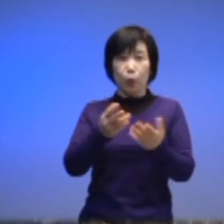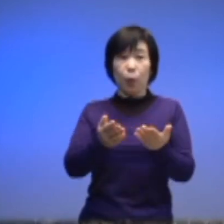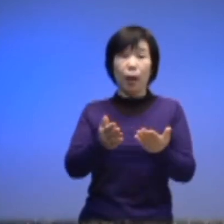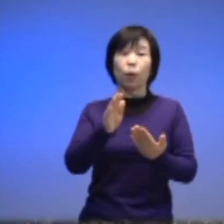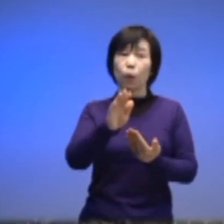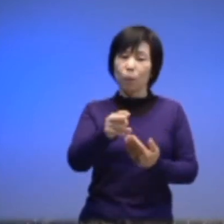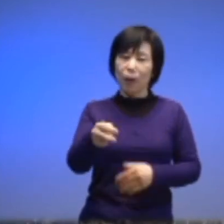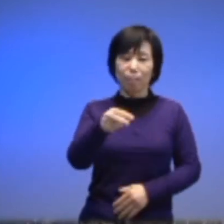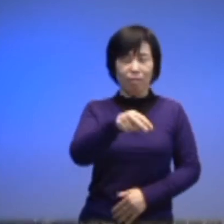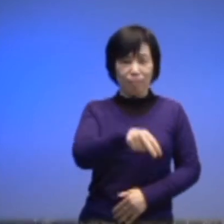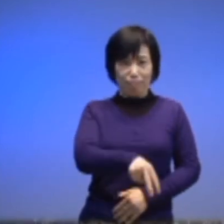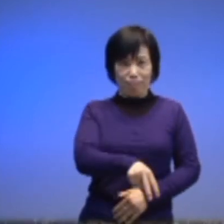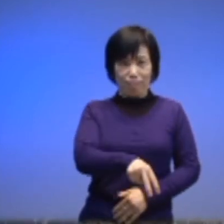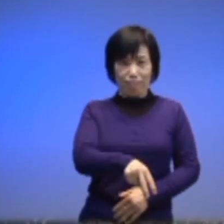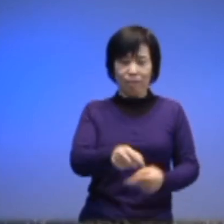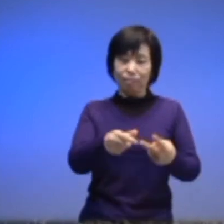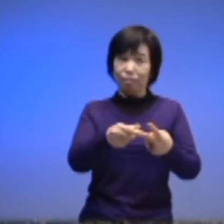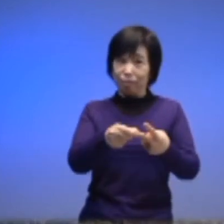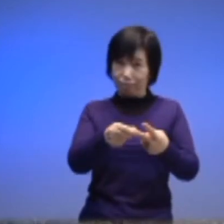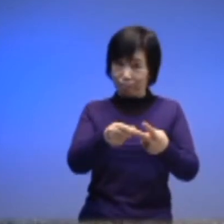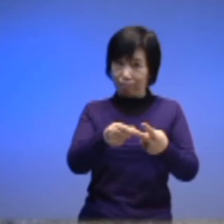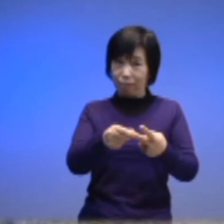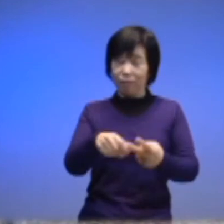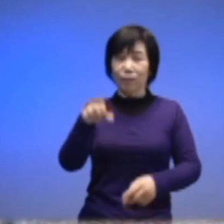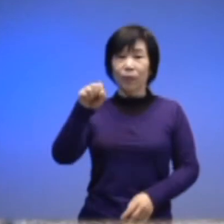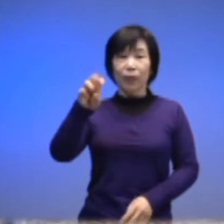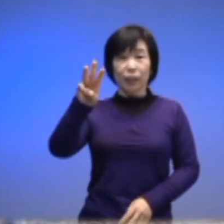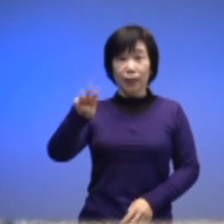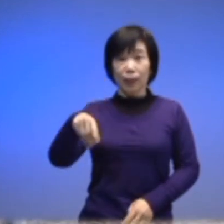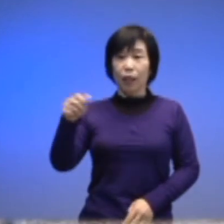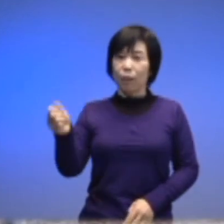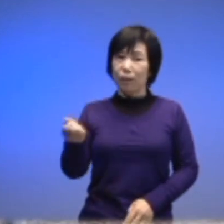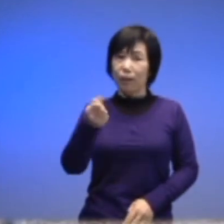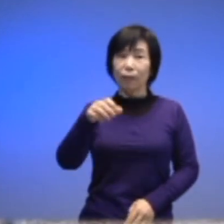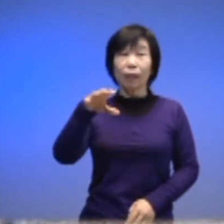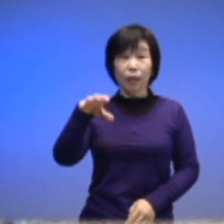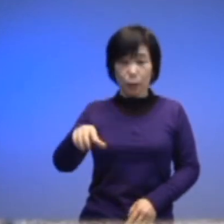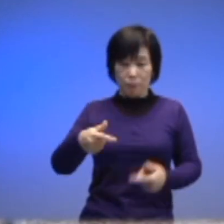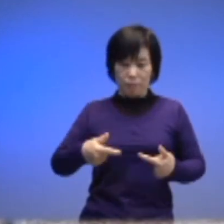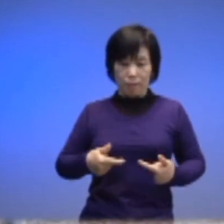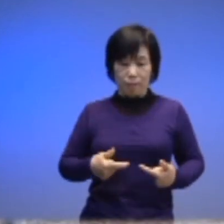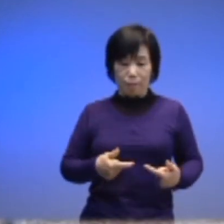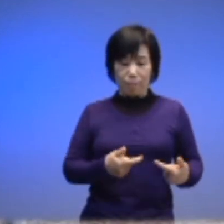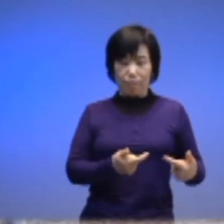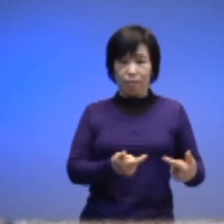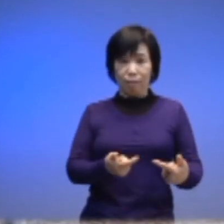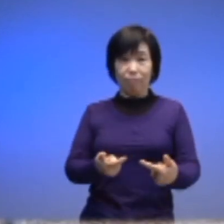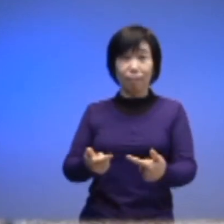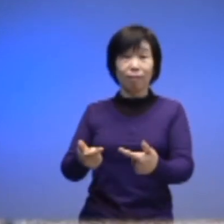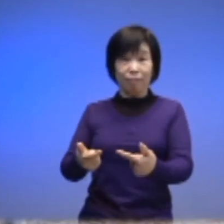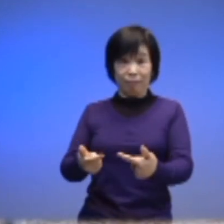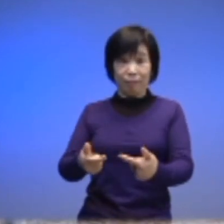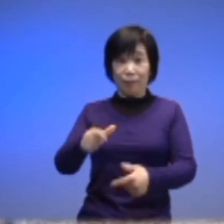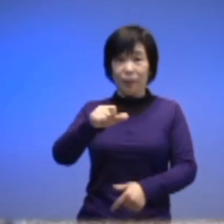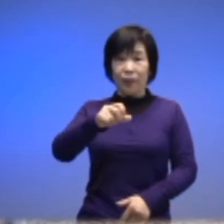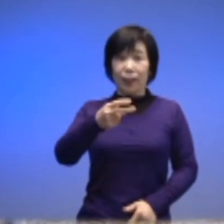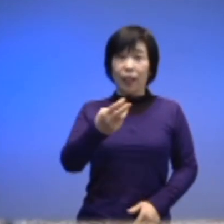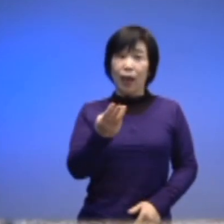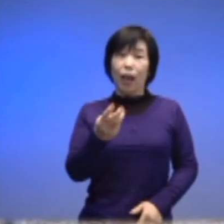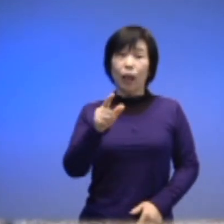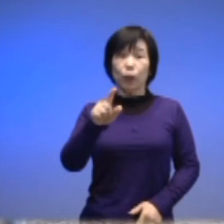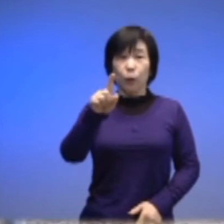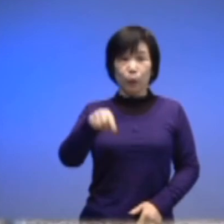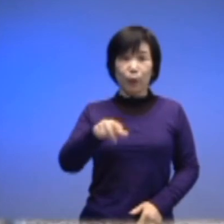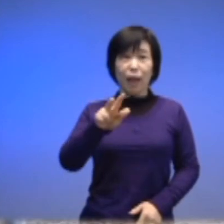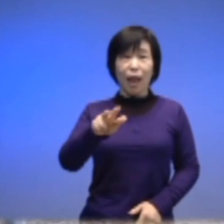校前で下車、または近鉄四日市駅から笹川テニス場行きに乗ってアニュ